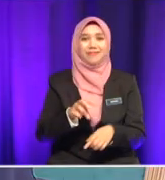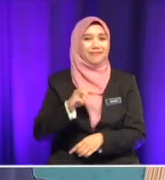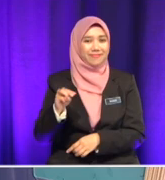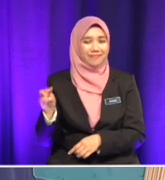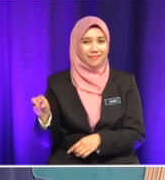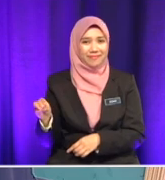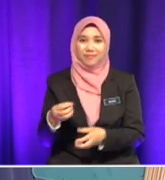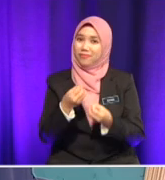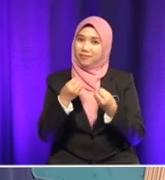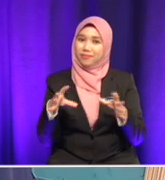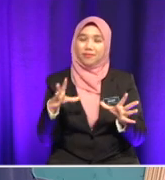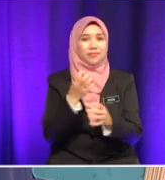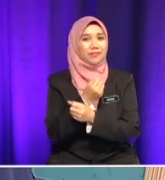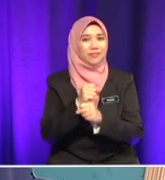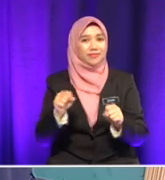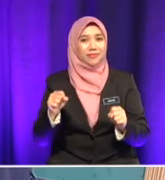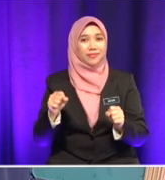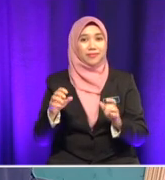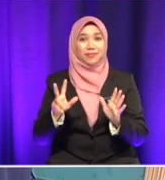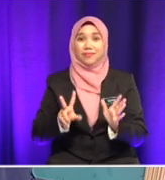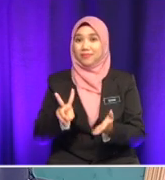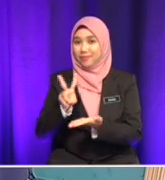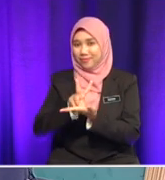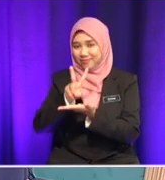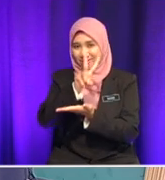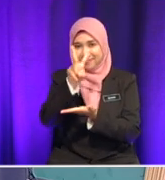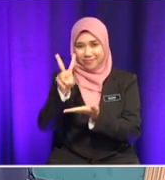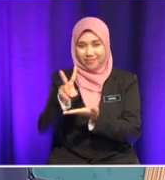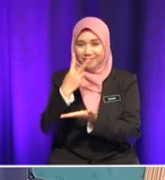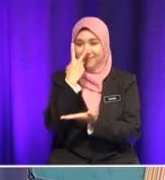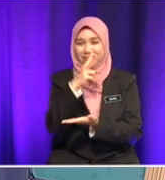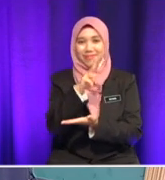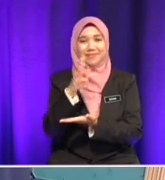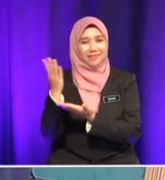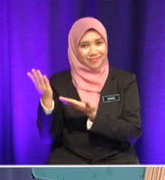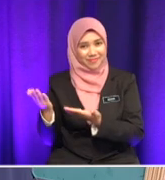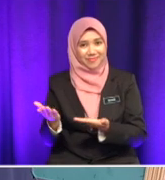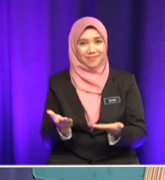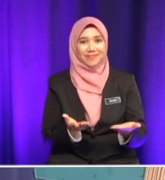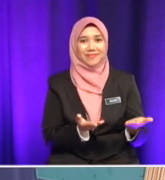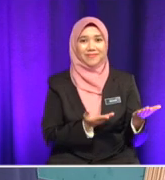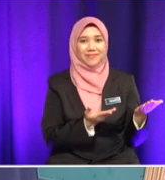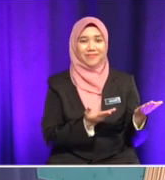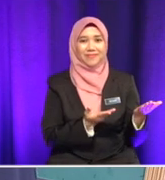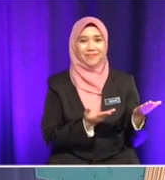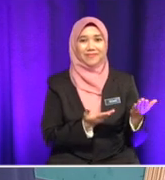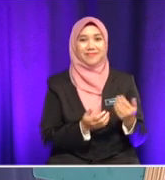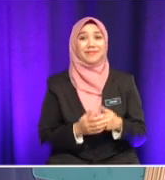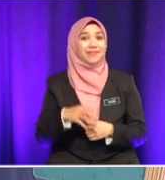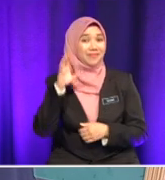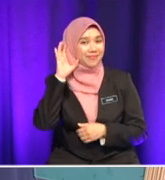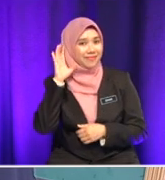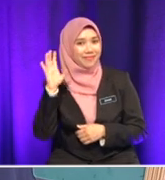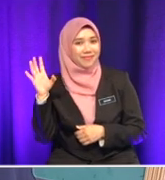sudah sediakan paparan maltimedia Mari kita dengar